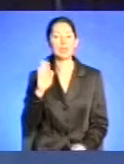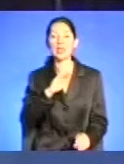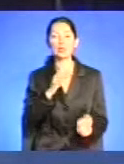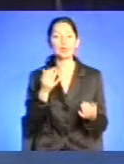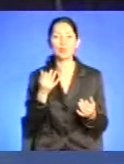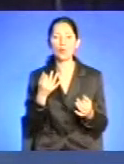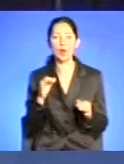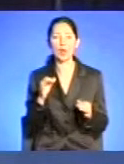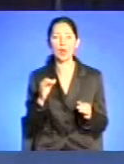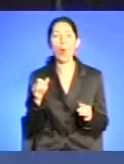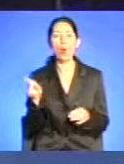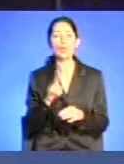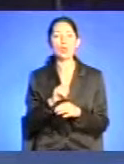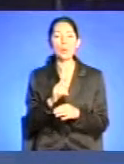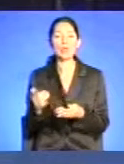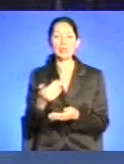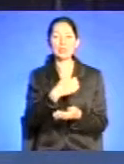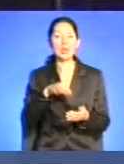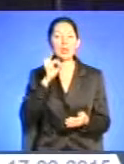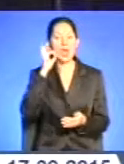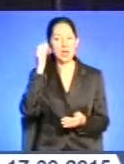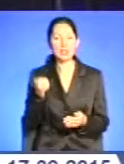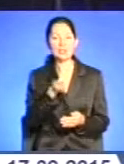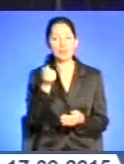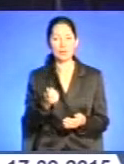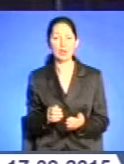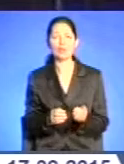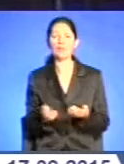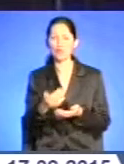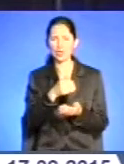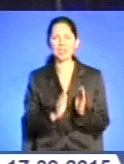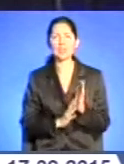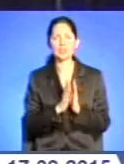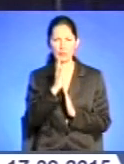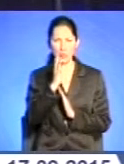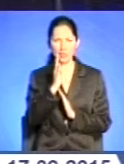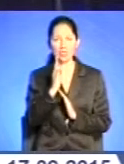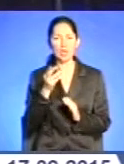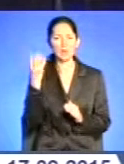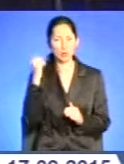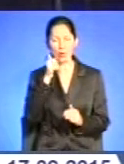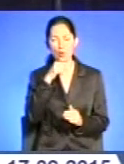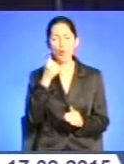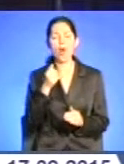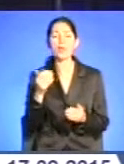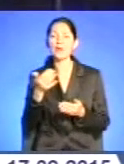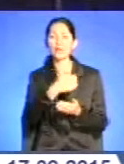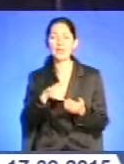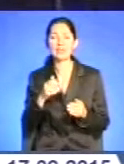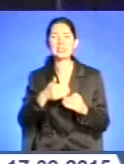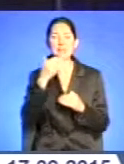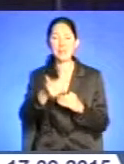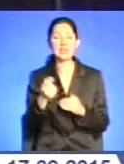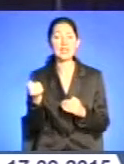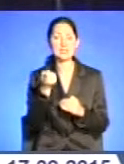На Тернопільщині зібрали ранні зернові, їх врожайність вища, ніж у минулому році, а от на врожайність пізніх зернових вплинула посуха. Про це під